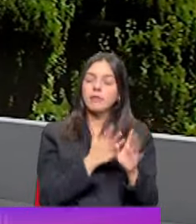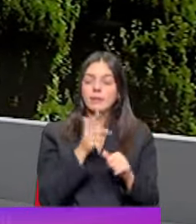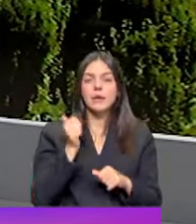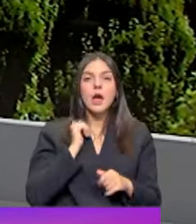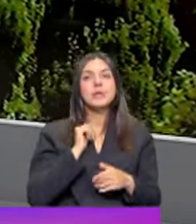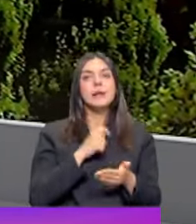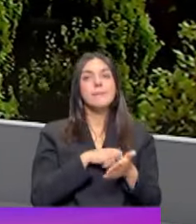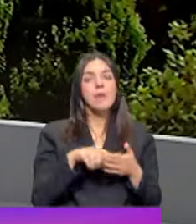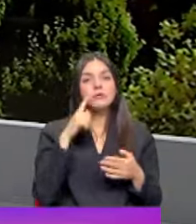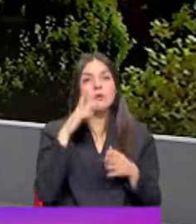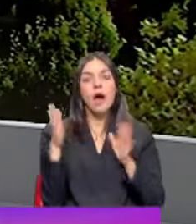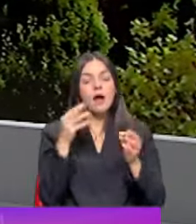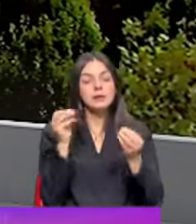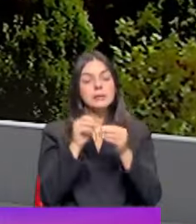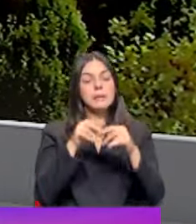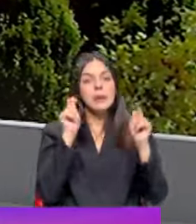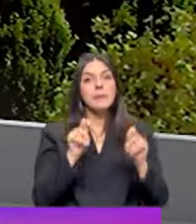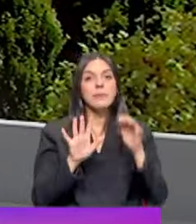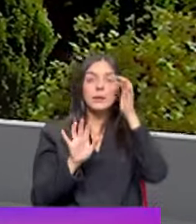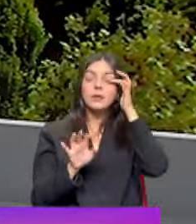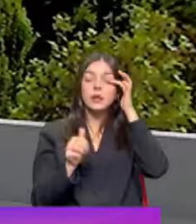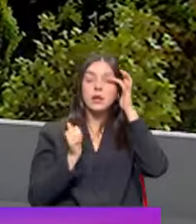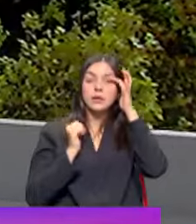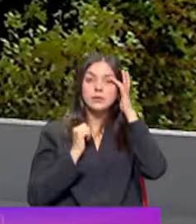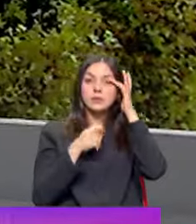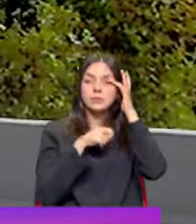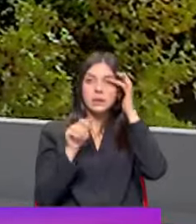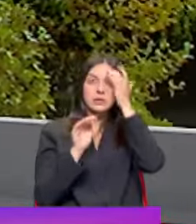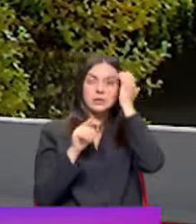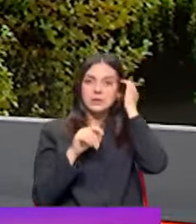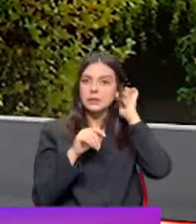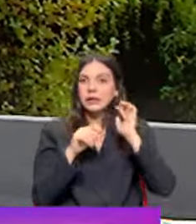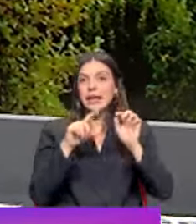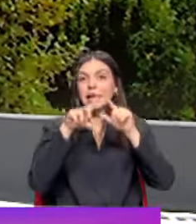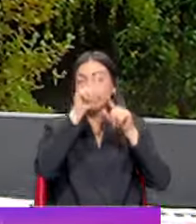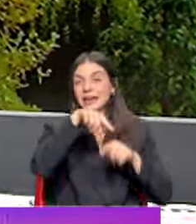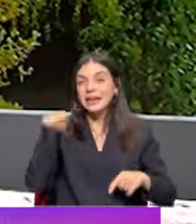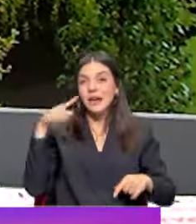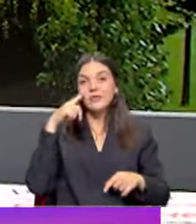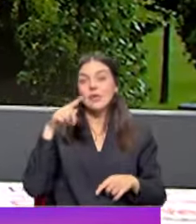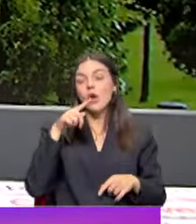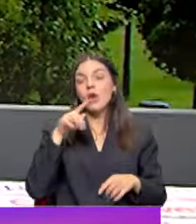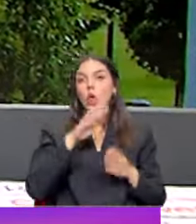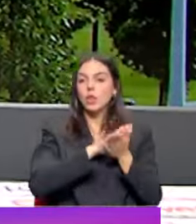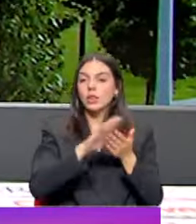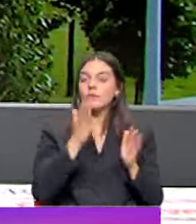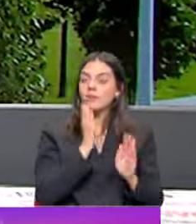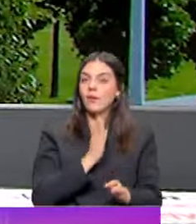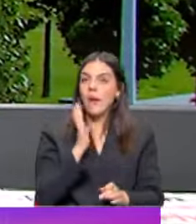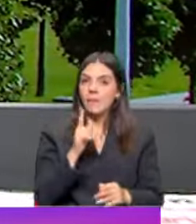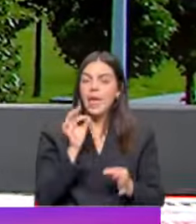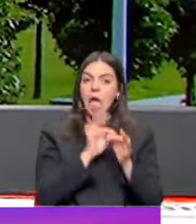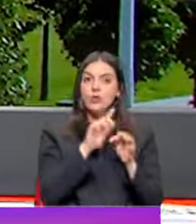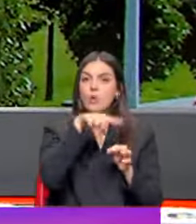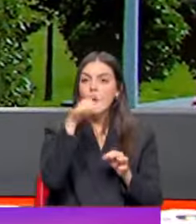Asgari ücretliye ara zam yapılmadı. Asgari ücret grafikteki seyrini dümdüz korudu. Ama ekonominin diğer